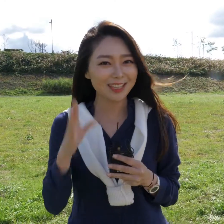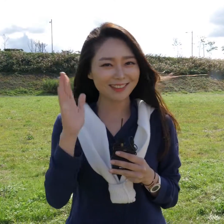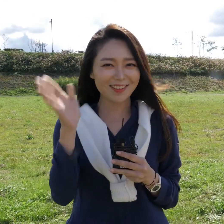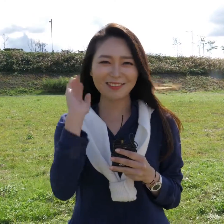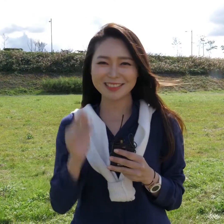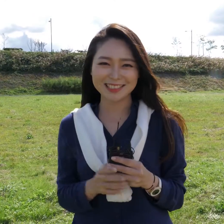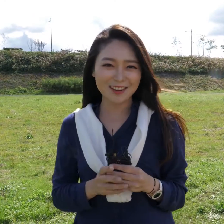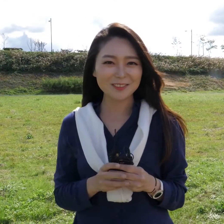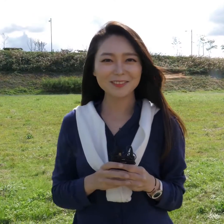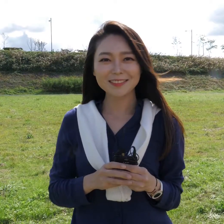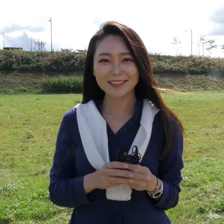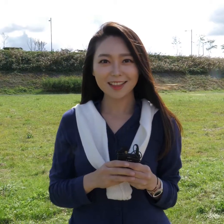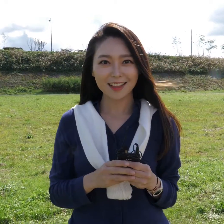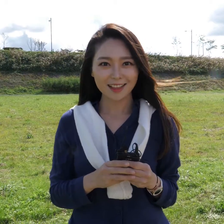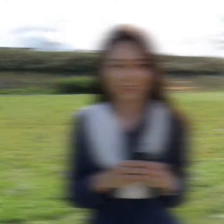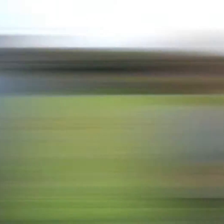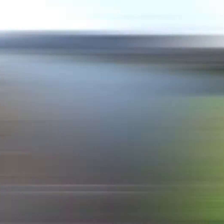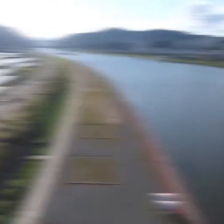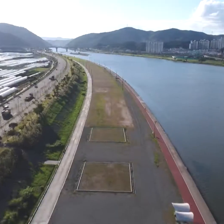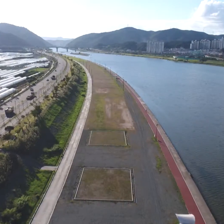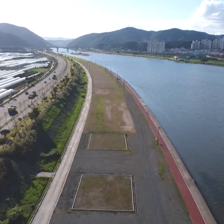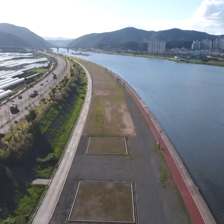지금 떠나 것이죠